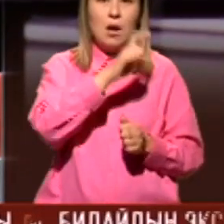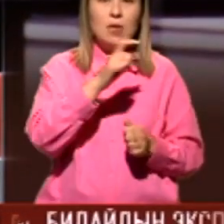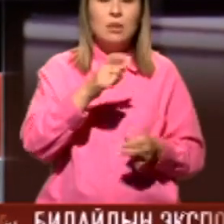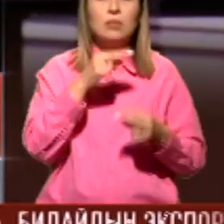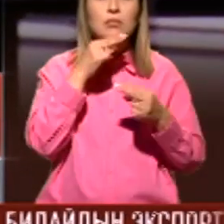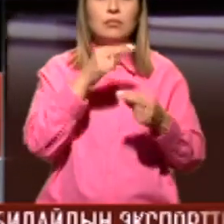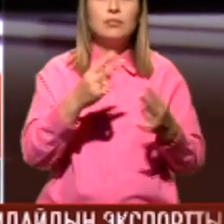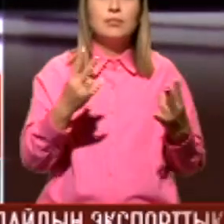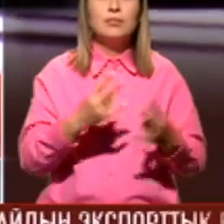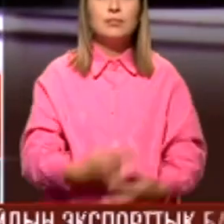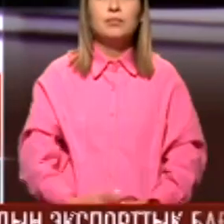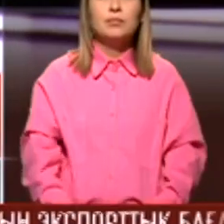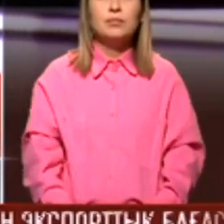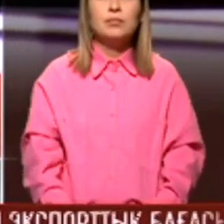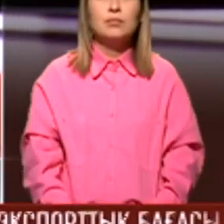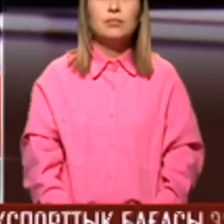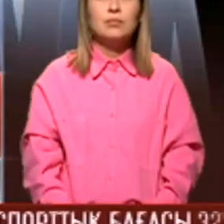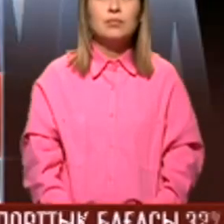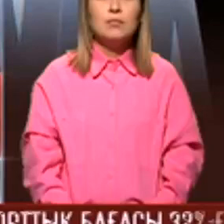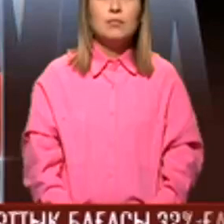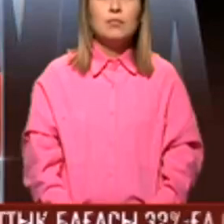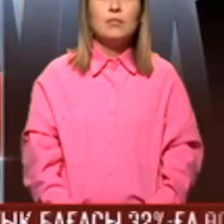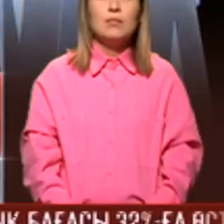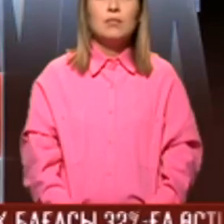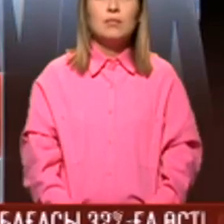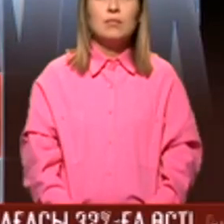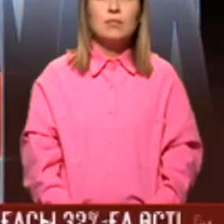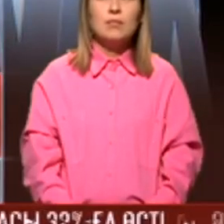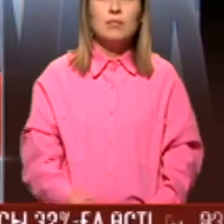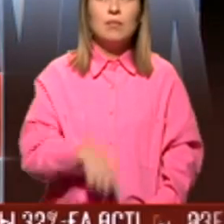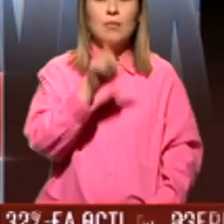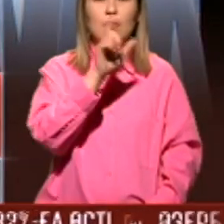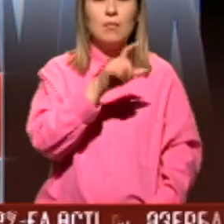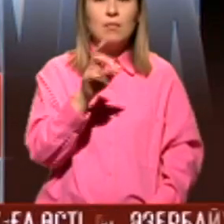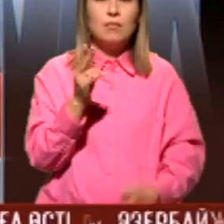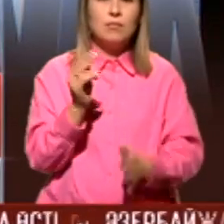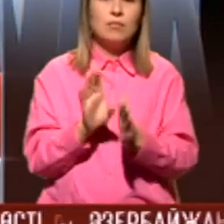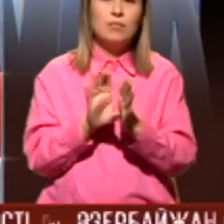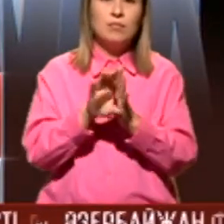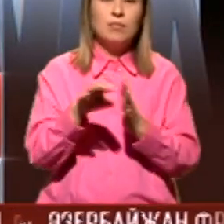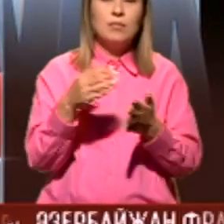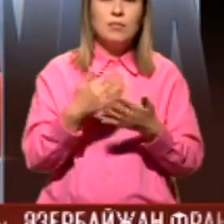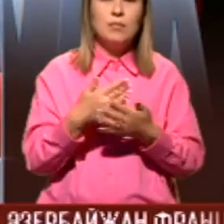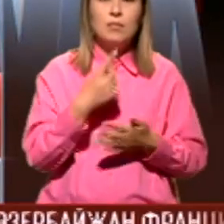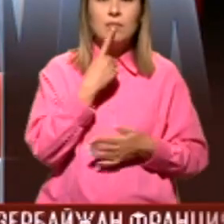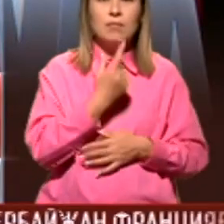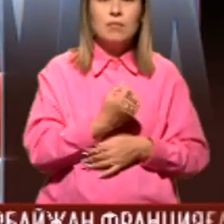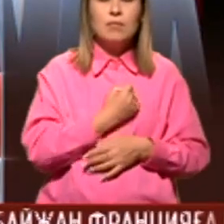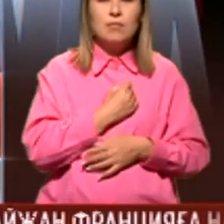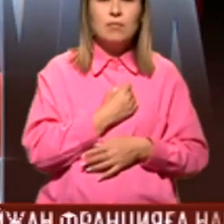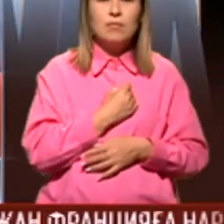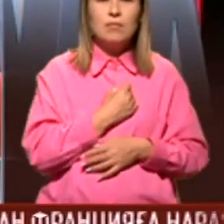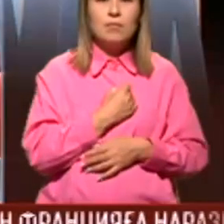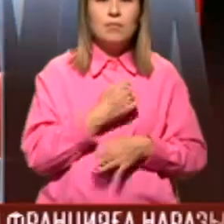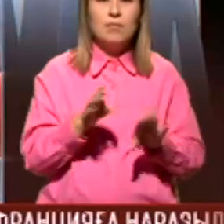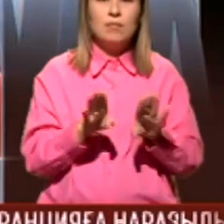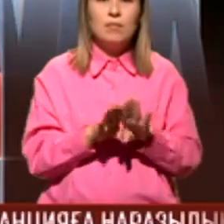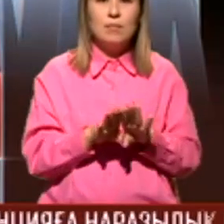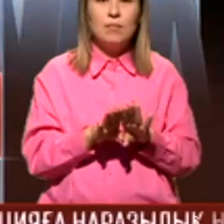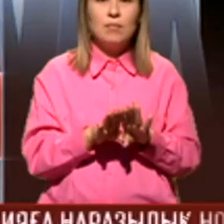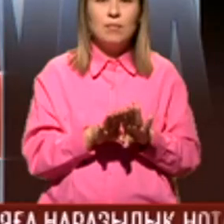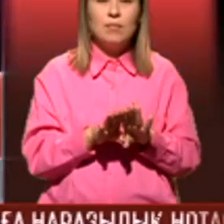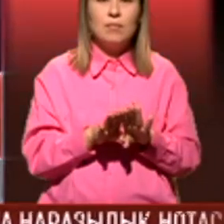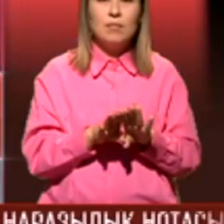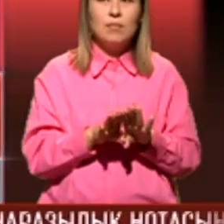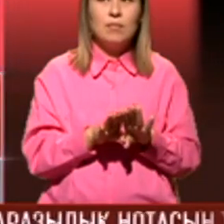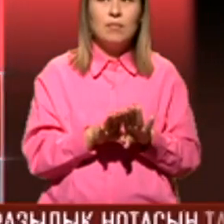керек. Сарбазға, офицерге ақша салу керек. Адамға капитал. Бірақ біздің сарбаздар, офицерлер енді бұл жағынан, бұл